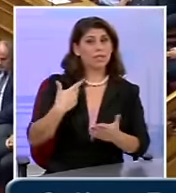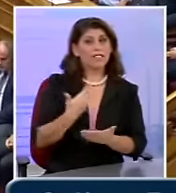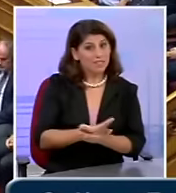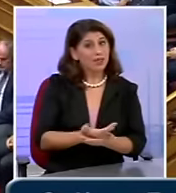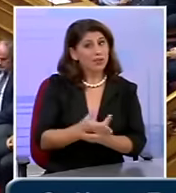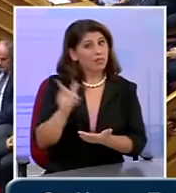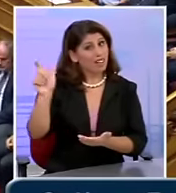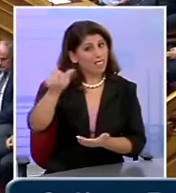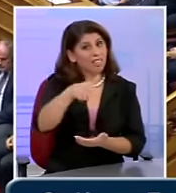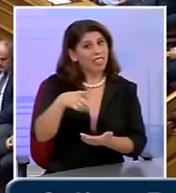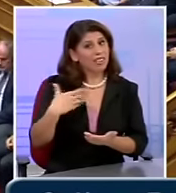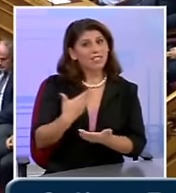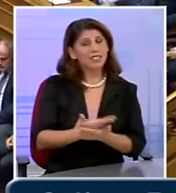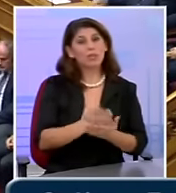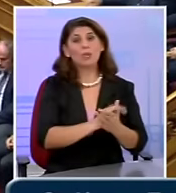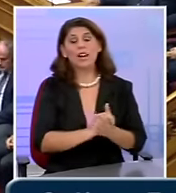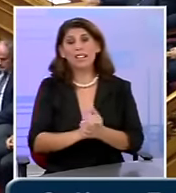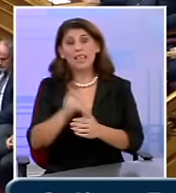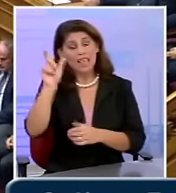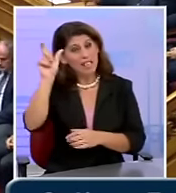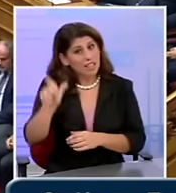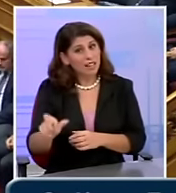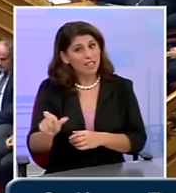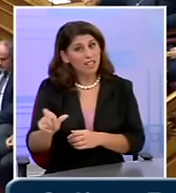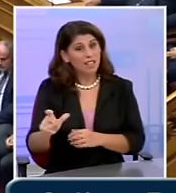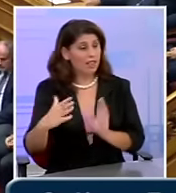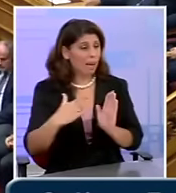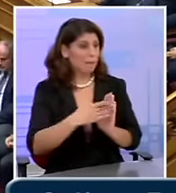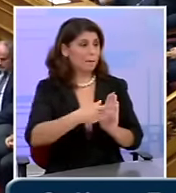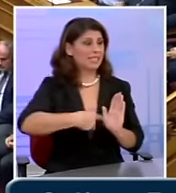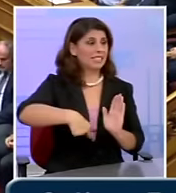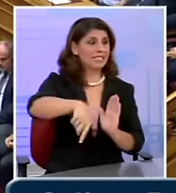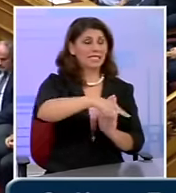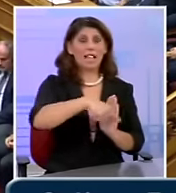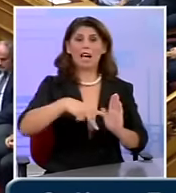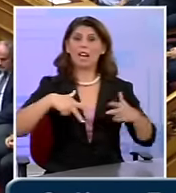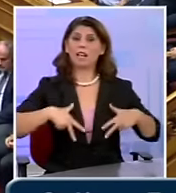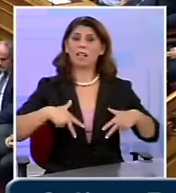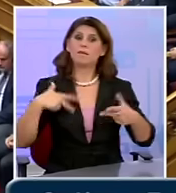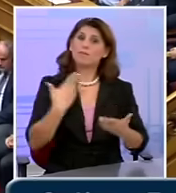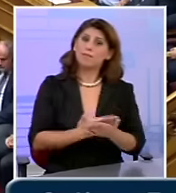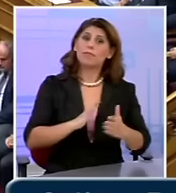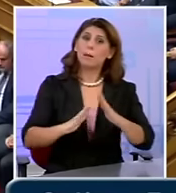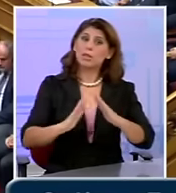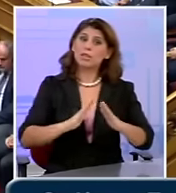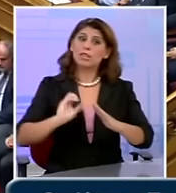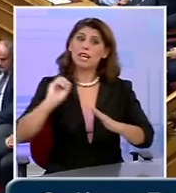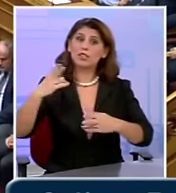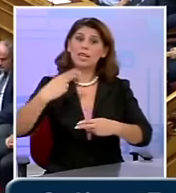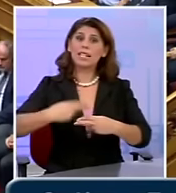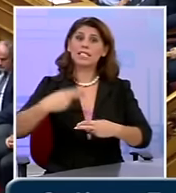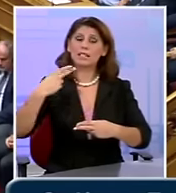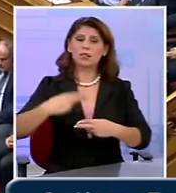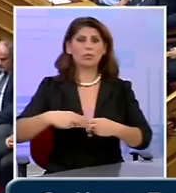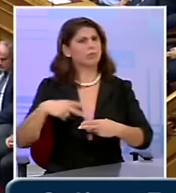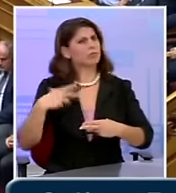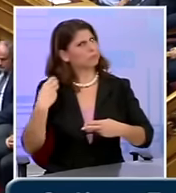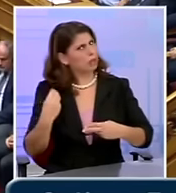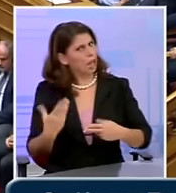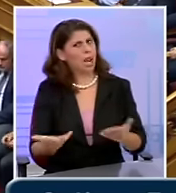αλληλεγγύη. Οι ίδιοι προς τις ίδιες χώρες αυτές, ζητώντας τους να προστατεύσουν τα εξωτερικά σύνορα. Και καλά